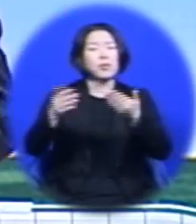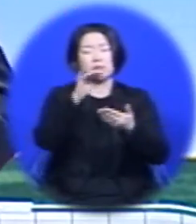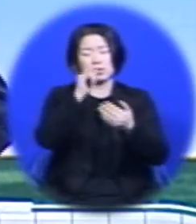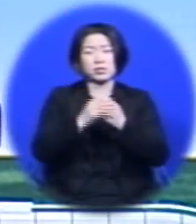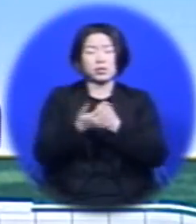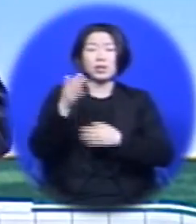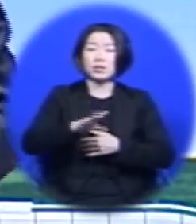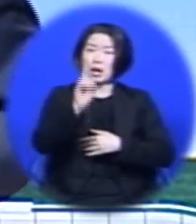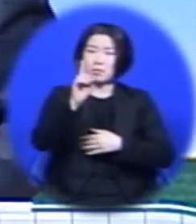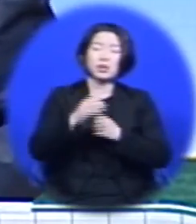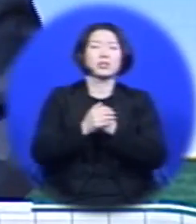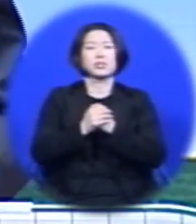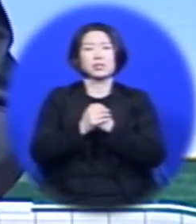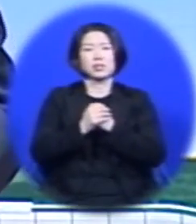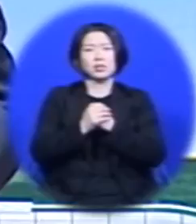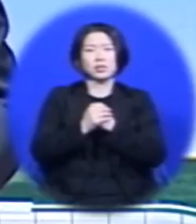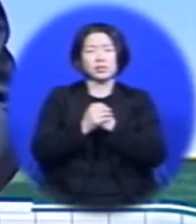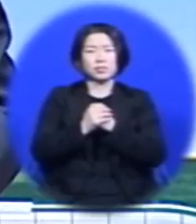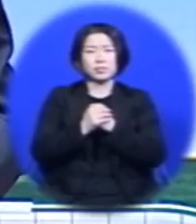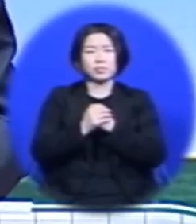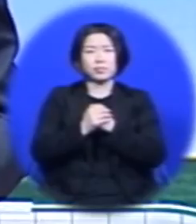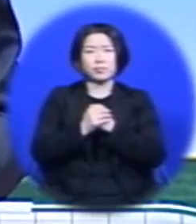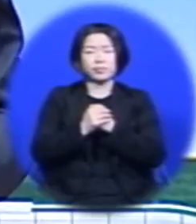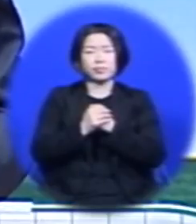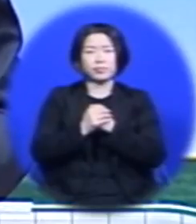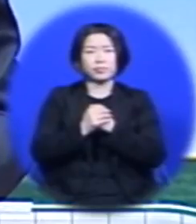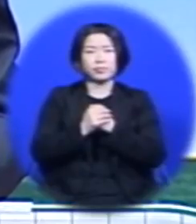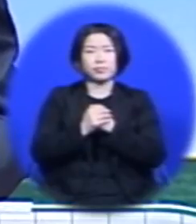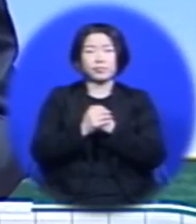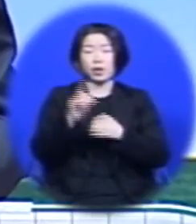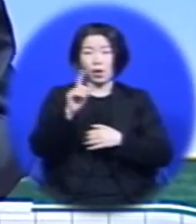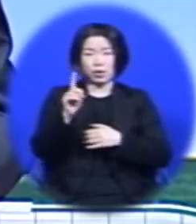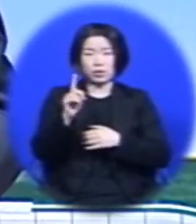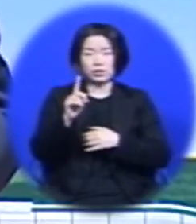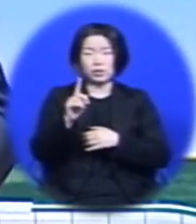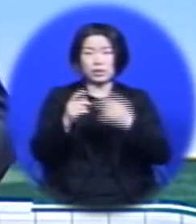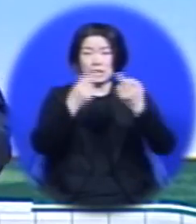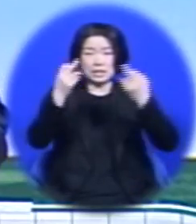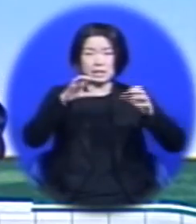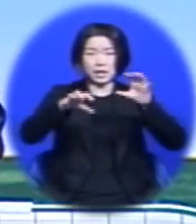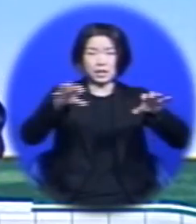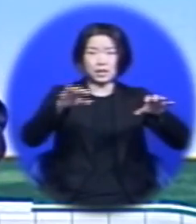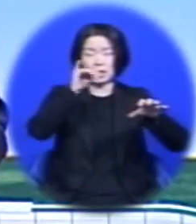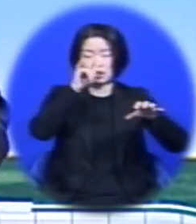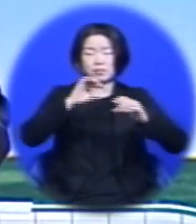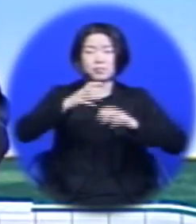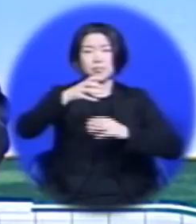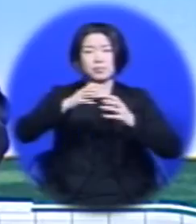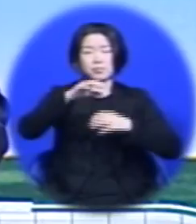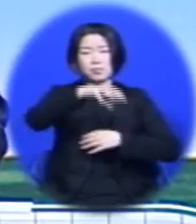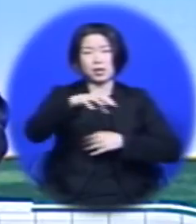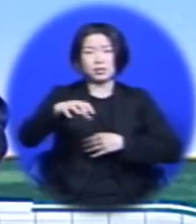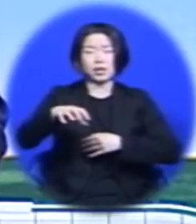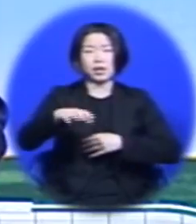그런데 한번은 큰 어 으 어떤 산악지대에 있는 마을의 거기에